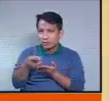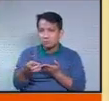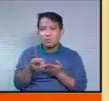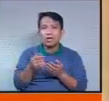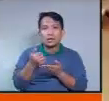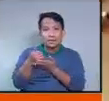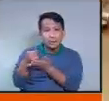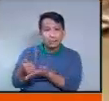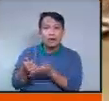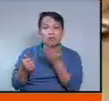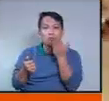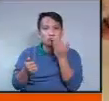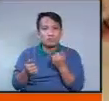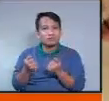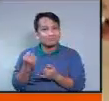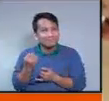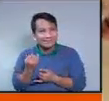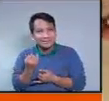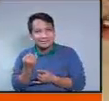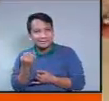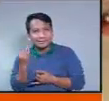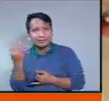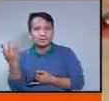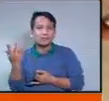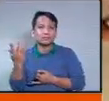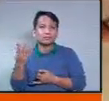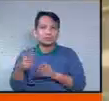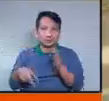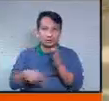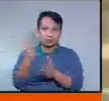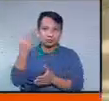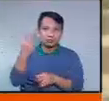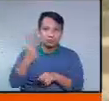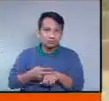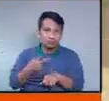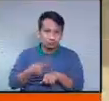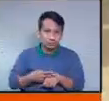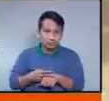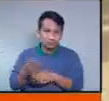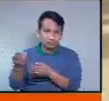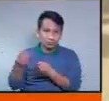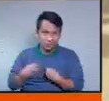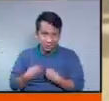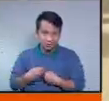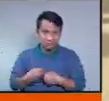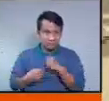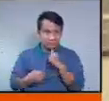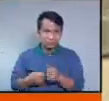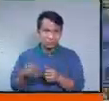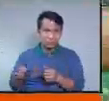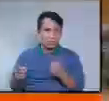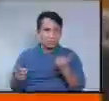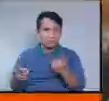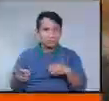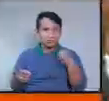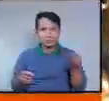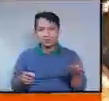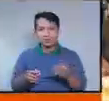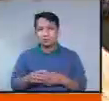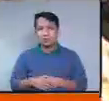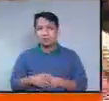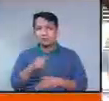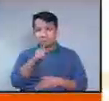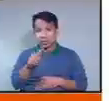relief goods. Kasi meron daw ilan na nadodoble, natitriple, samantalang yung iba naman hindi nabibigyan. So para